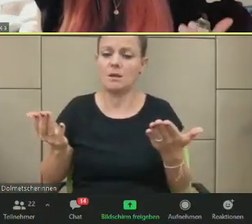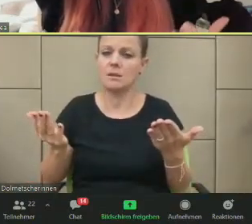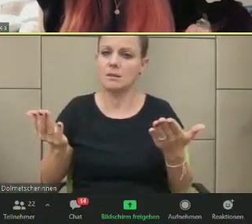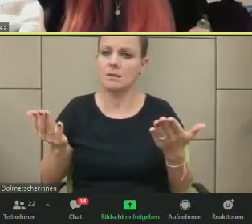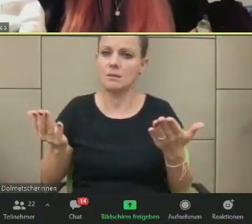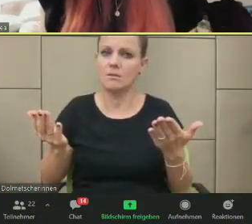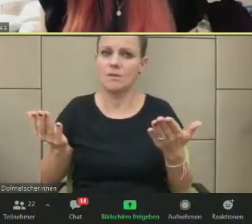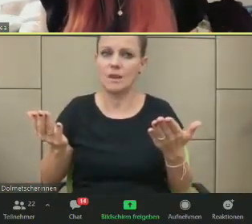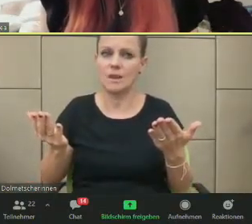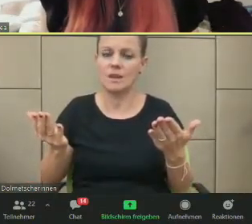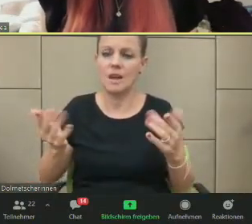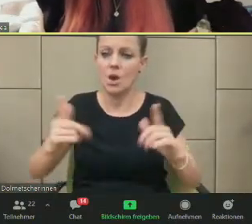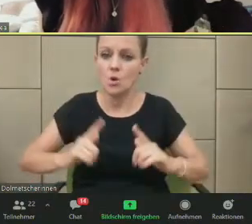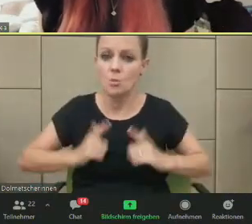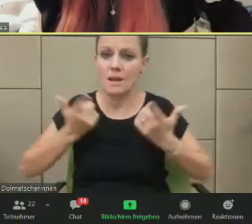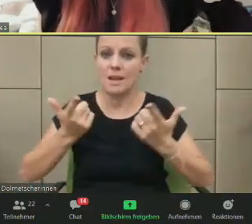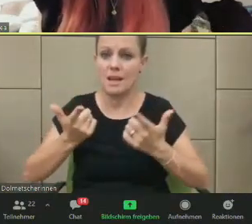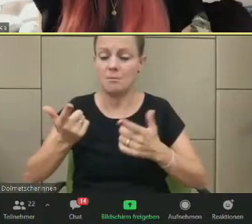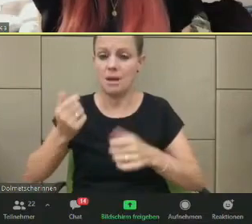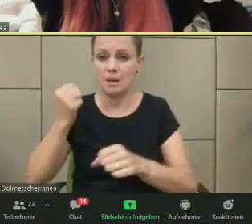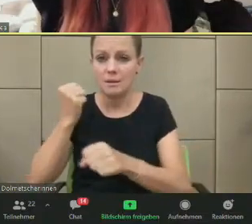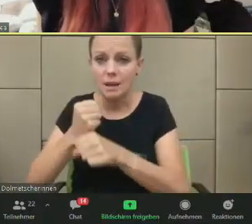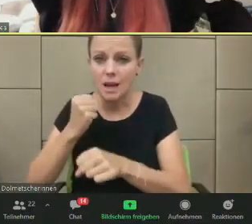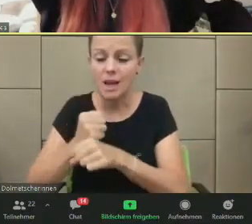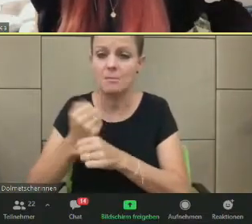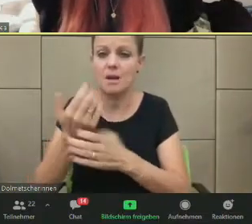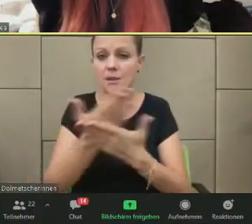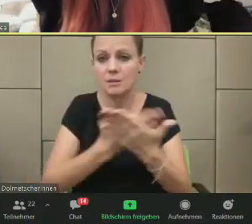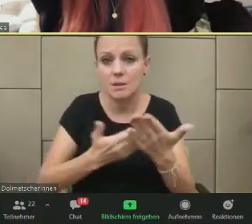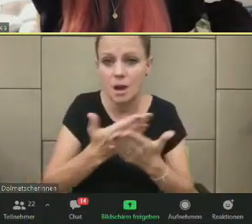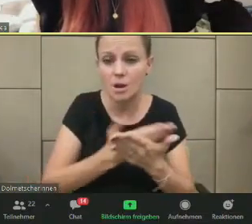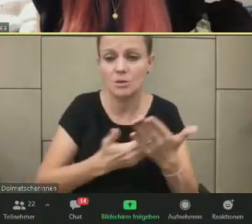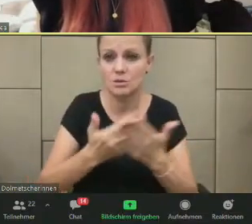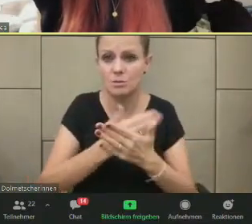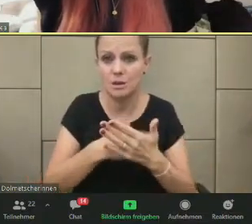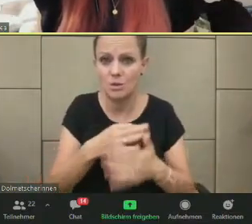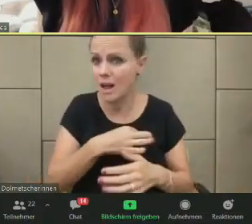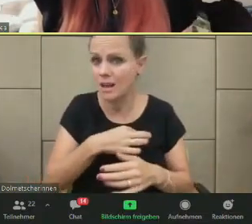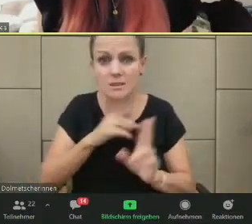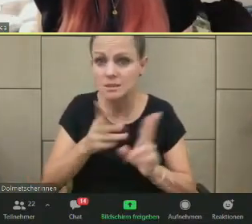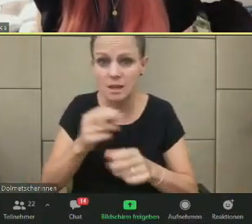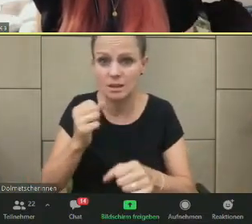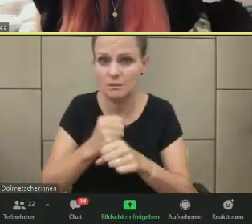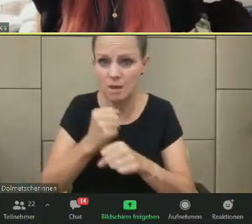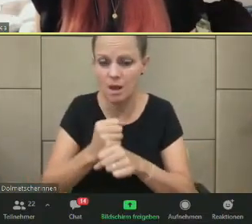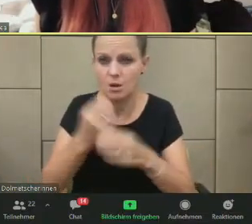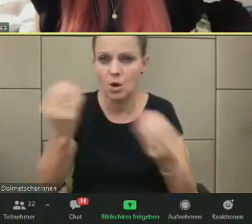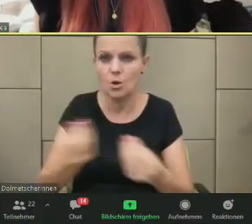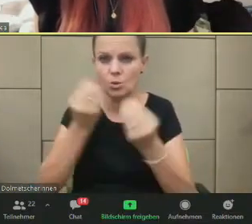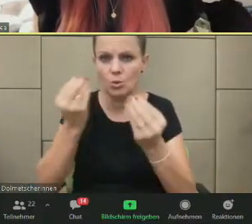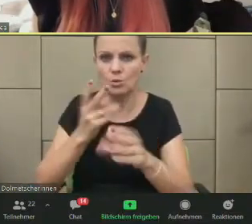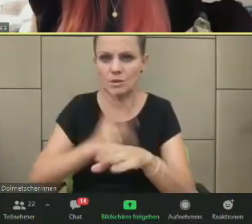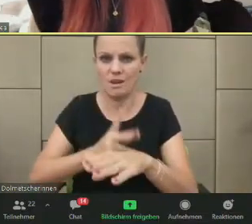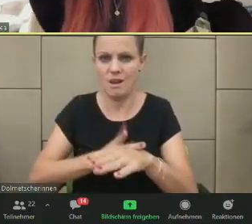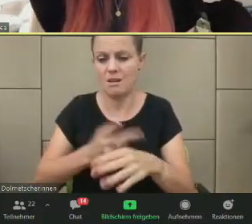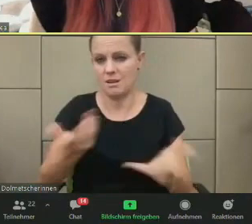seine Existenz, um seinen Job, um seine Ausbildung und so weiter fürchten müssen aufgrund einer Erkrankung.